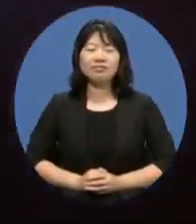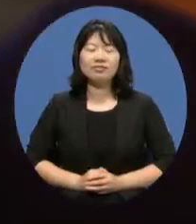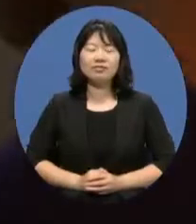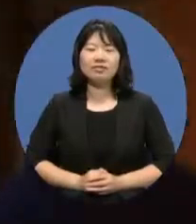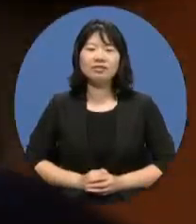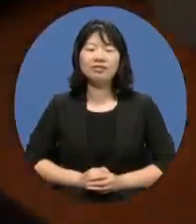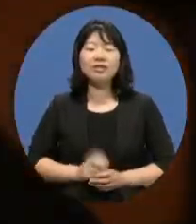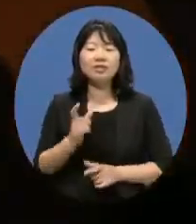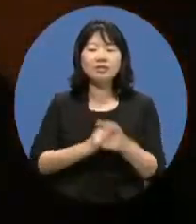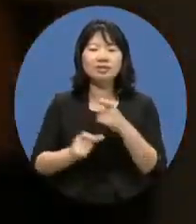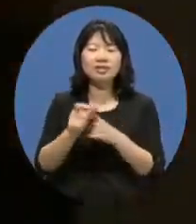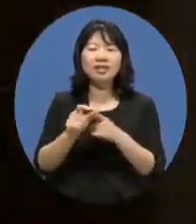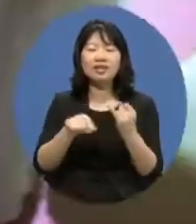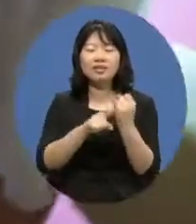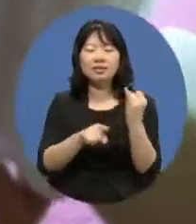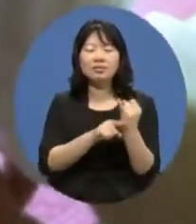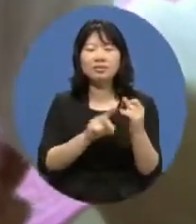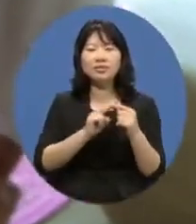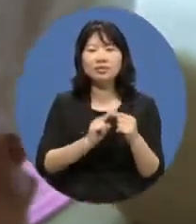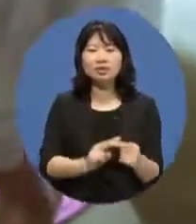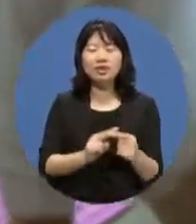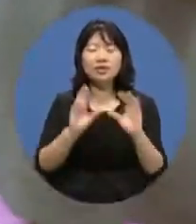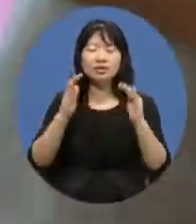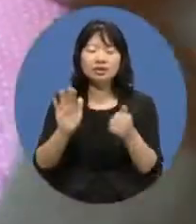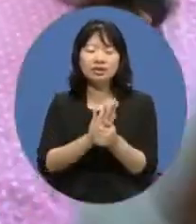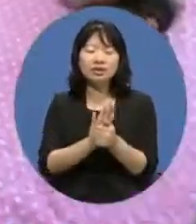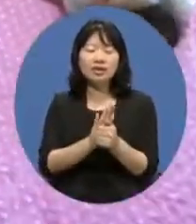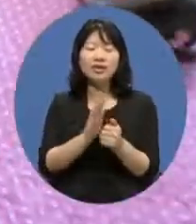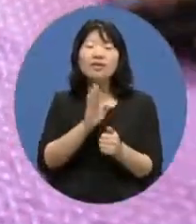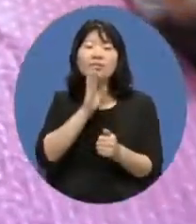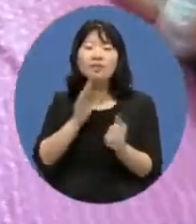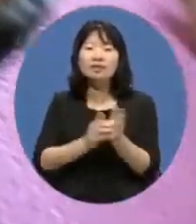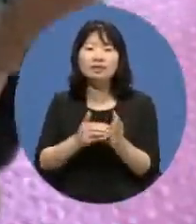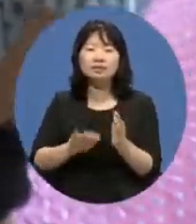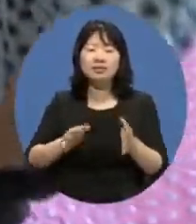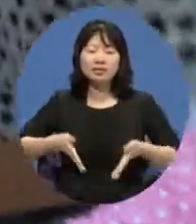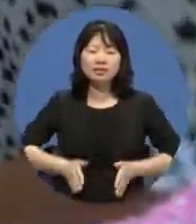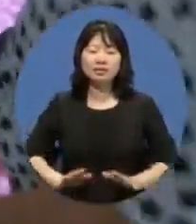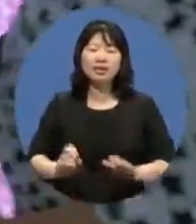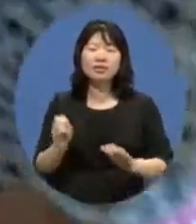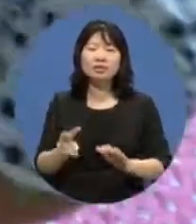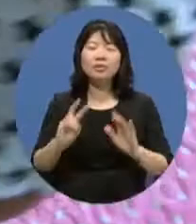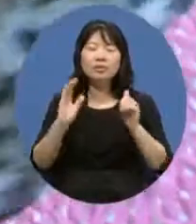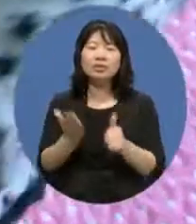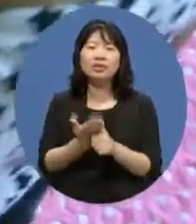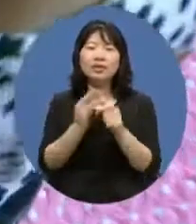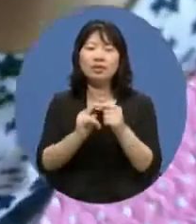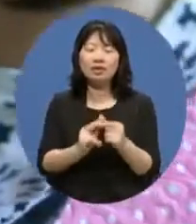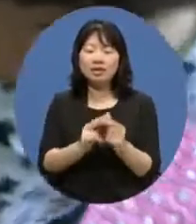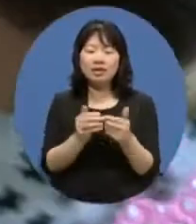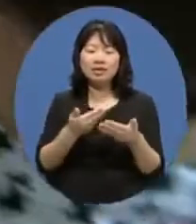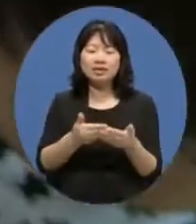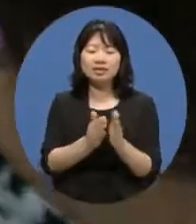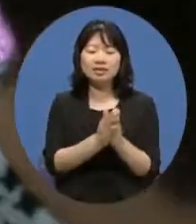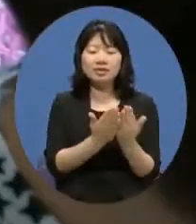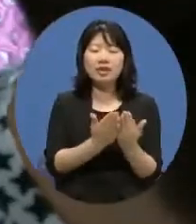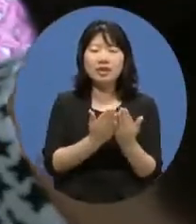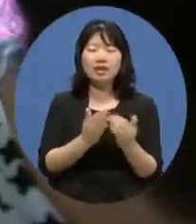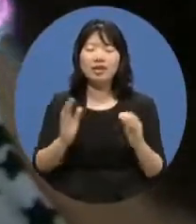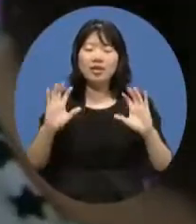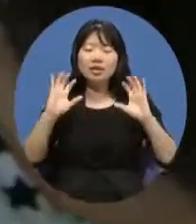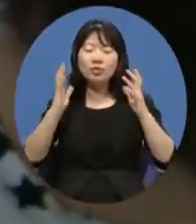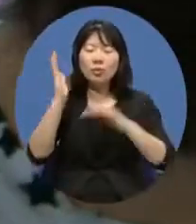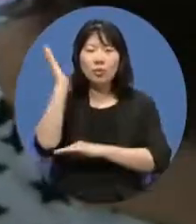게다가 임산부와 유아 대상 서비스지만 책의 종류는 출산과 육아뿐 아니라 그림책, 동화책,